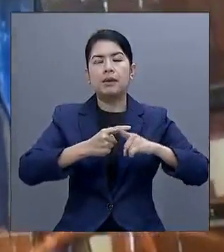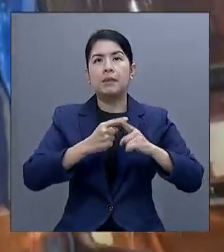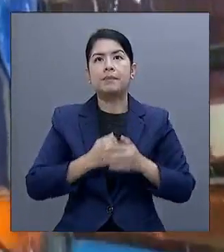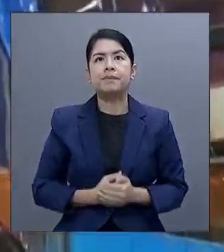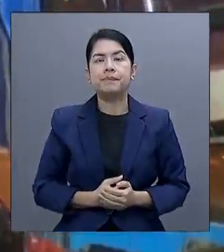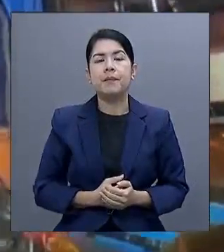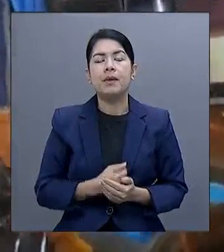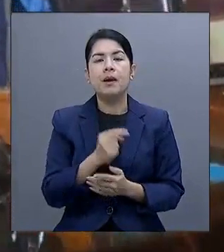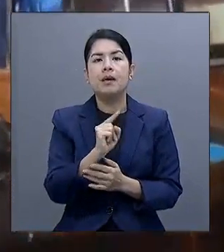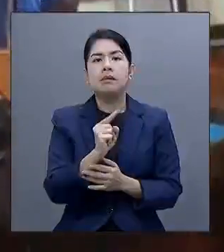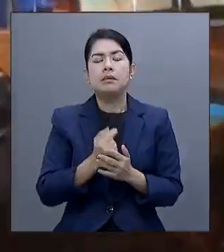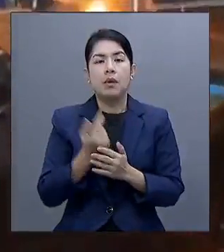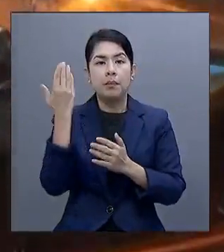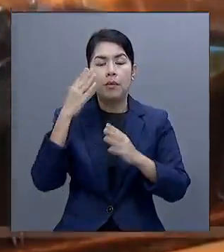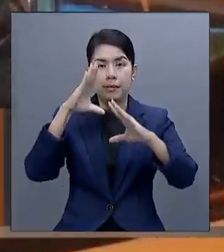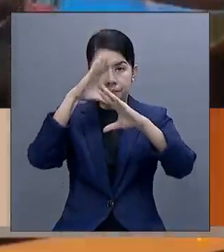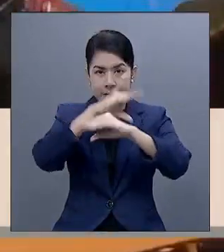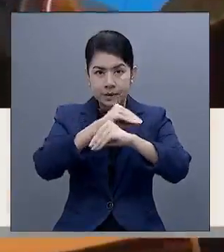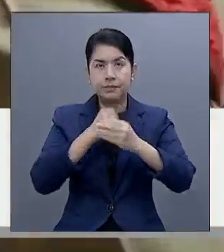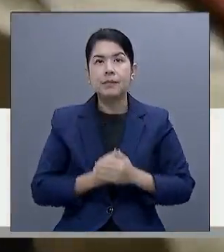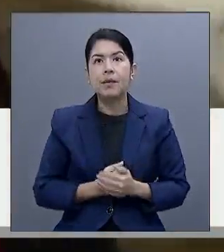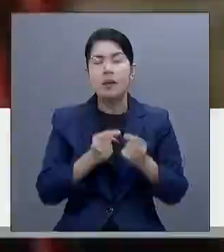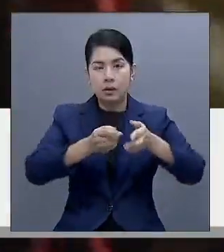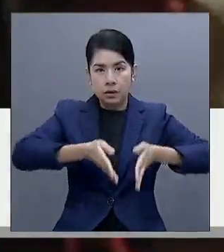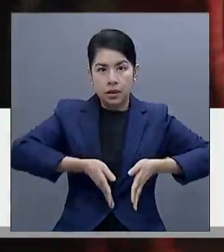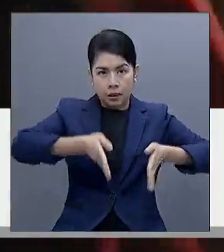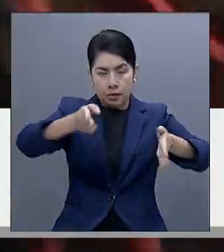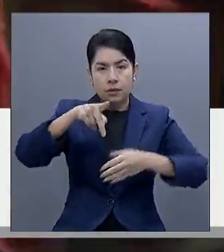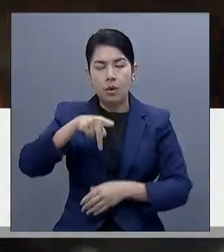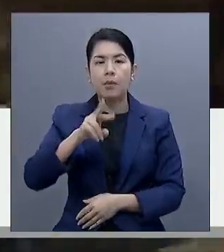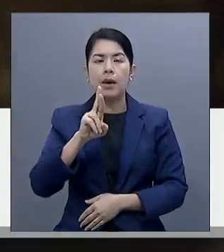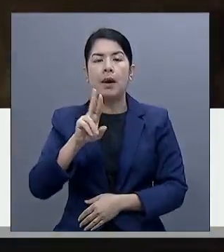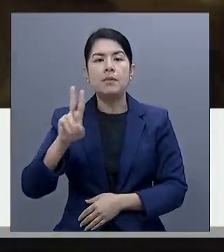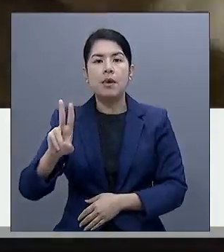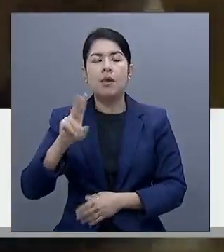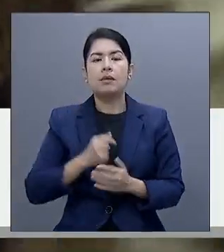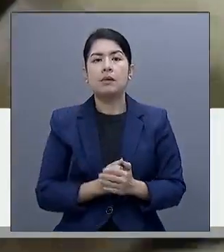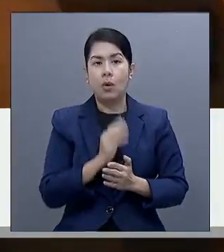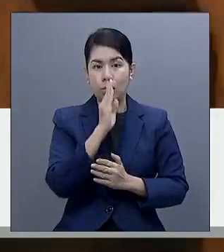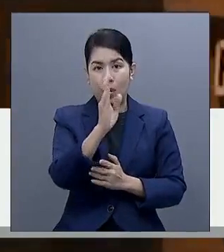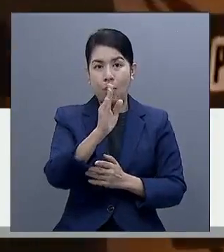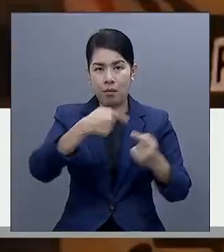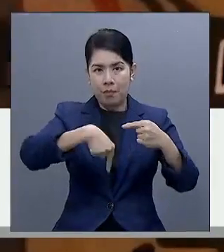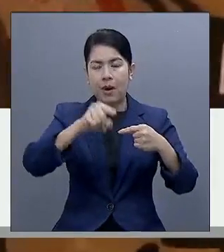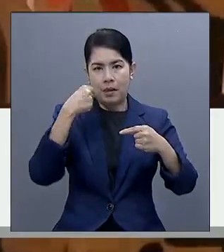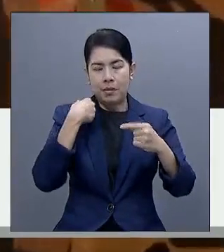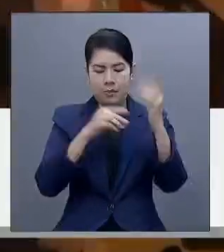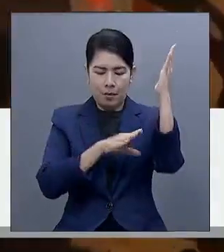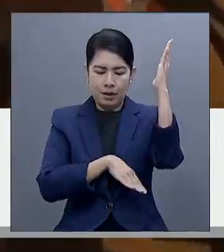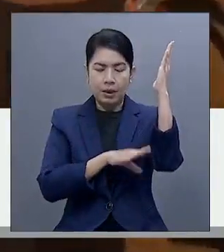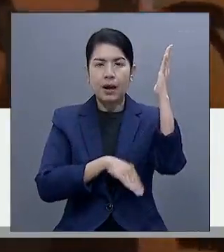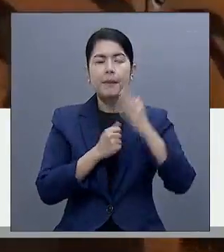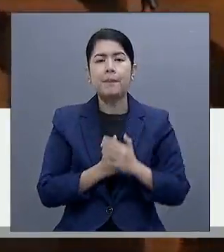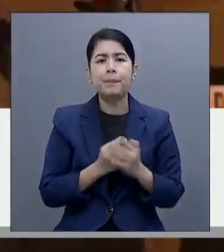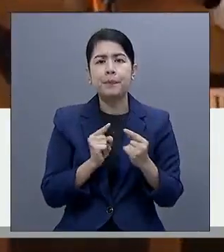เหตุการณ์ครั้งนี้เกิดขึ้นเมื่อคืนที่ผ่านมาบริเวณริมถนนพระราม2ฝั่งขาออกกรุงเทพหรือว่าขาล่องใต้นะคะอยู่ใก